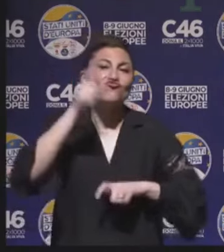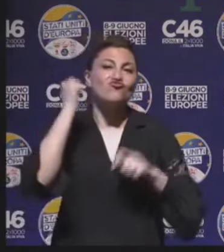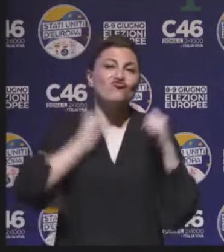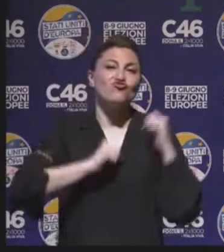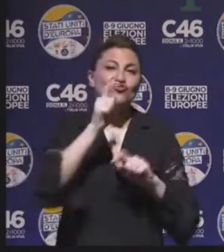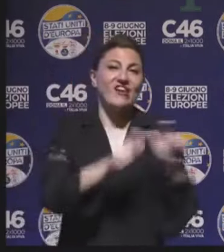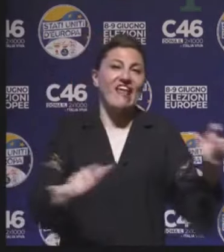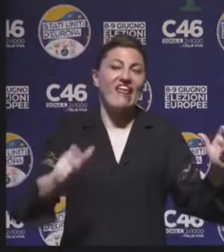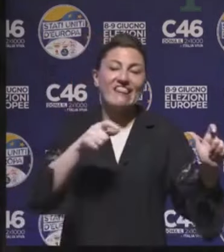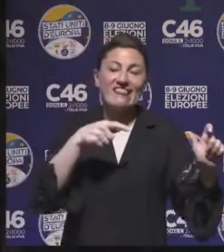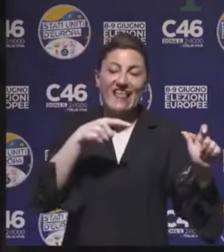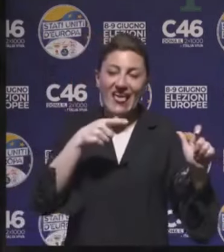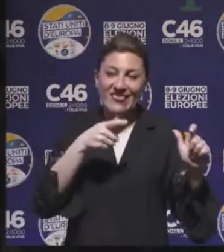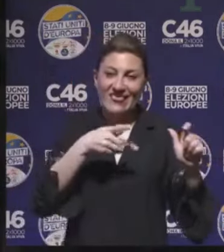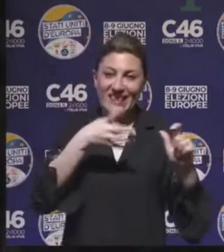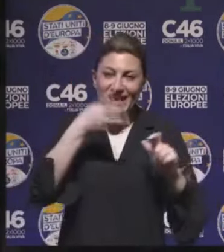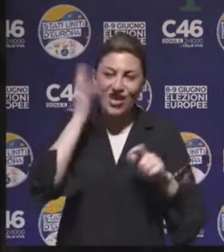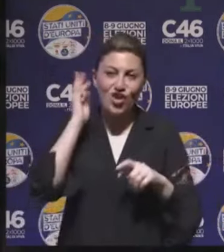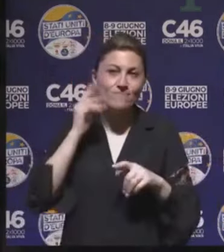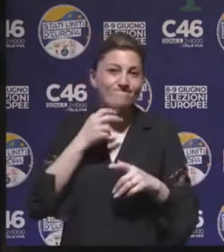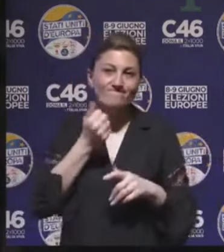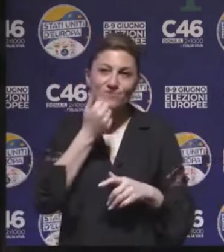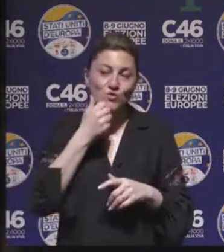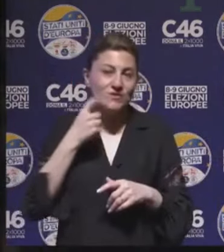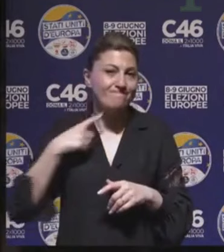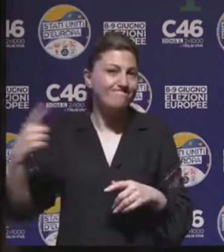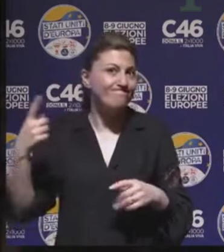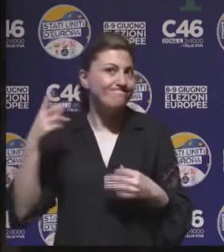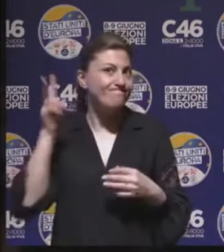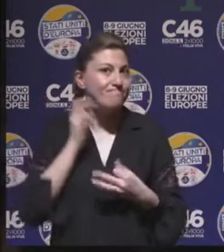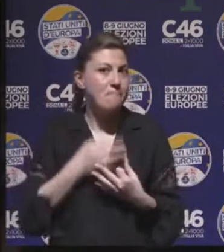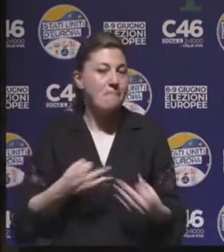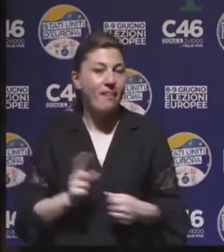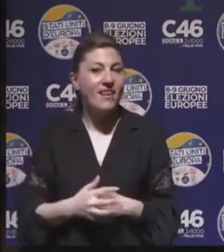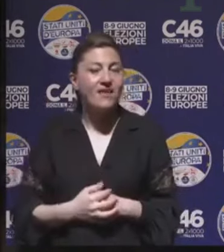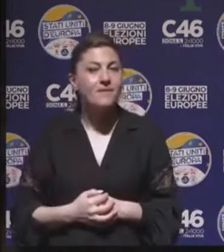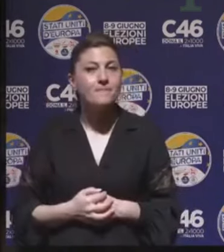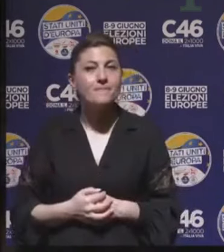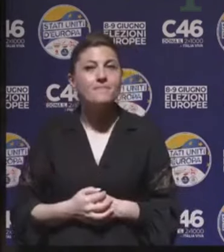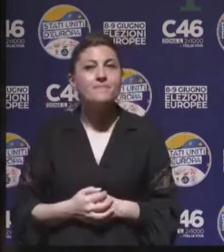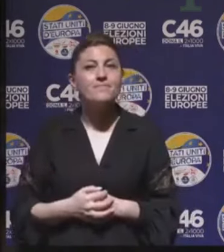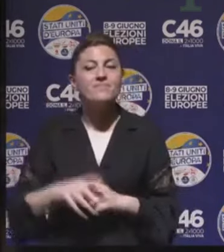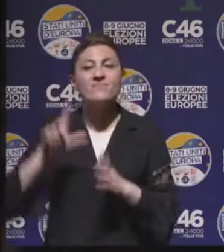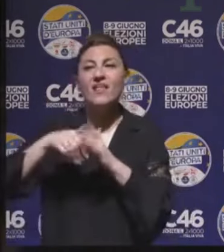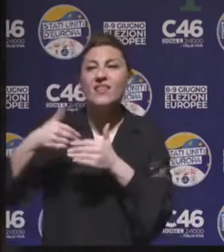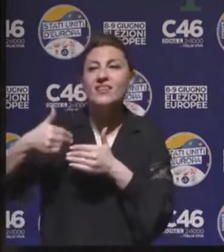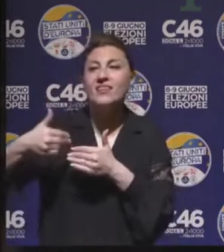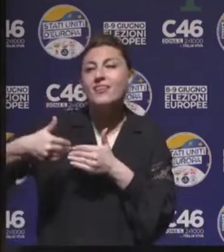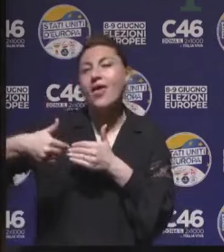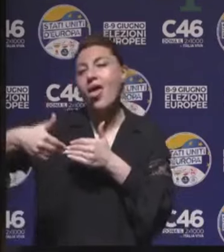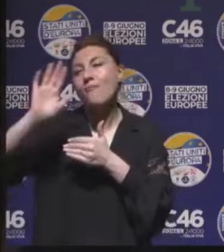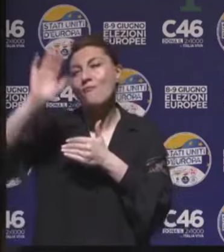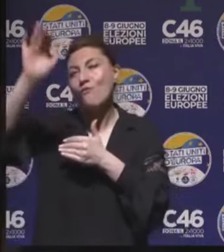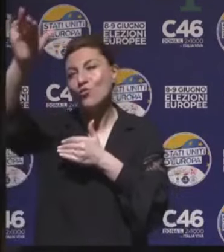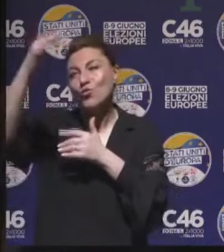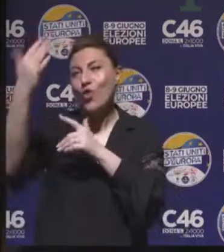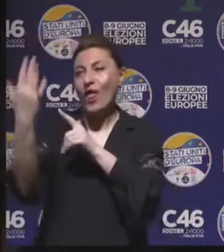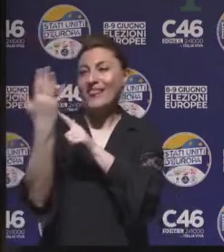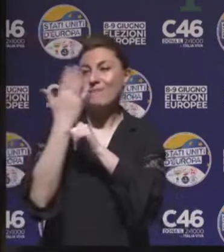terzo Polo con un lancio di agenzia il tempo dimostrerà che quella scelta è stata una scelta